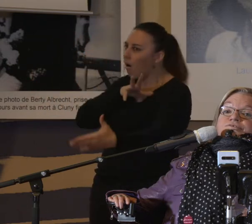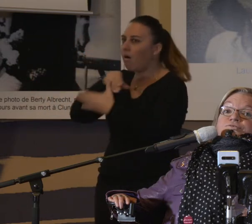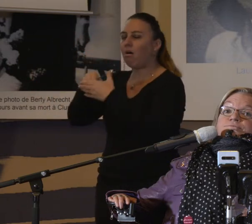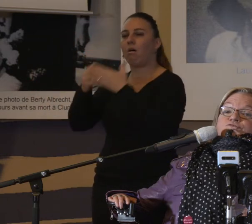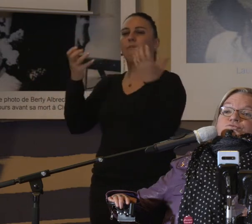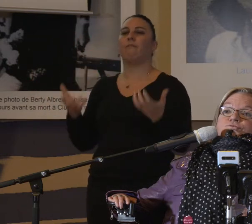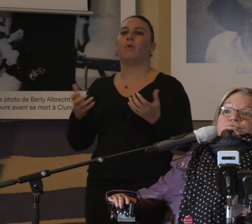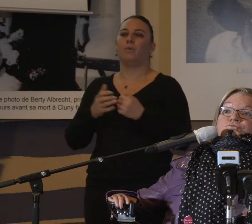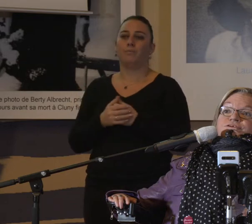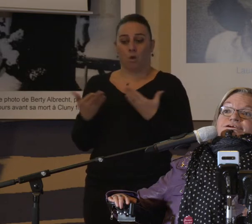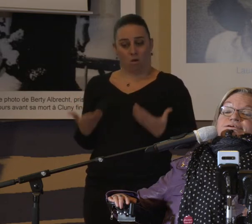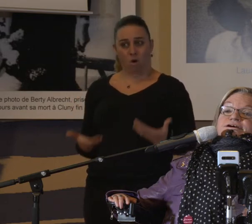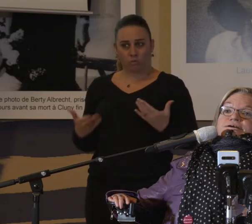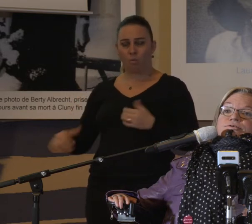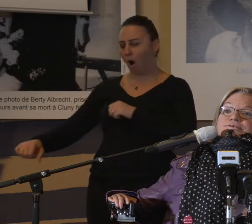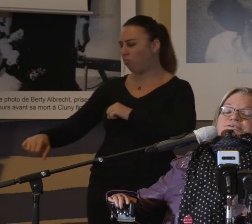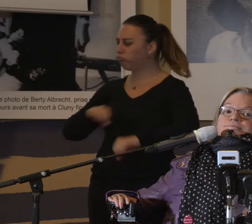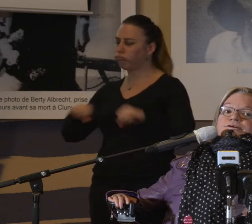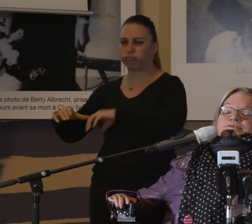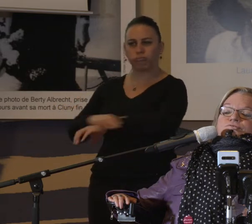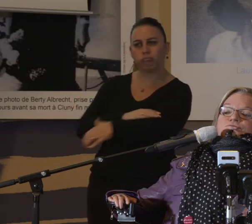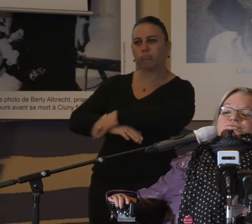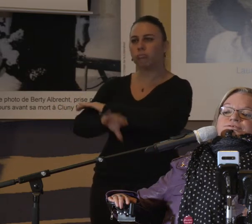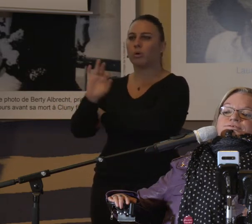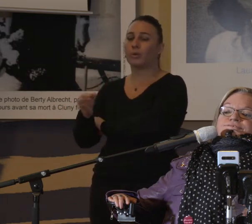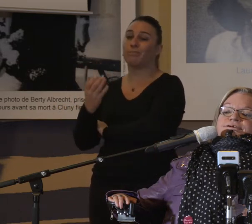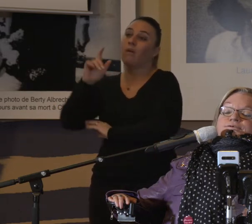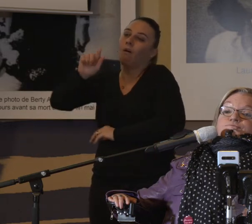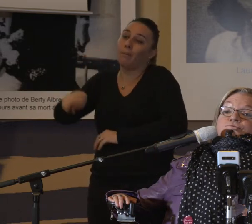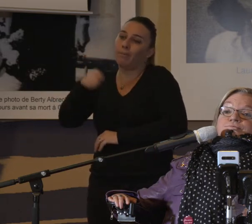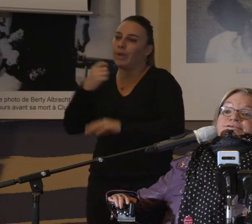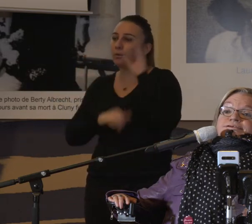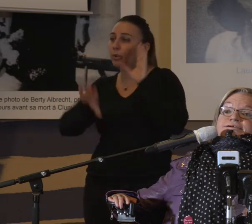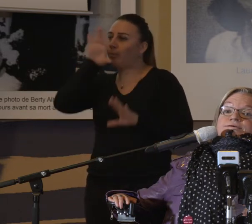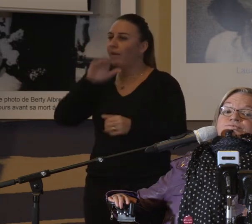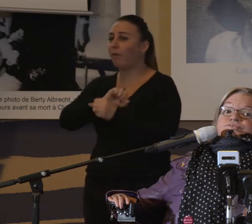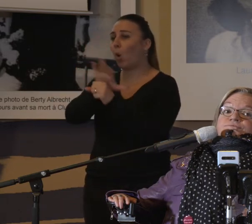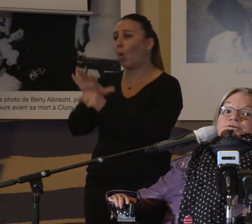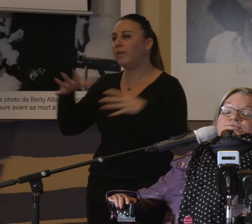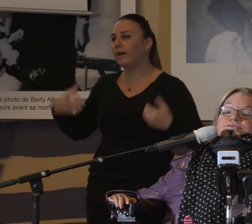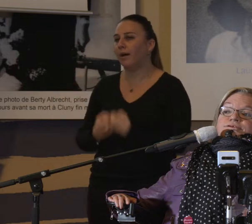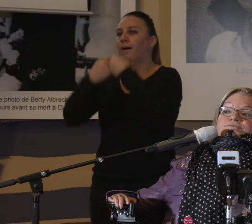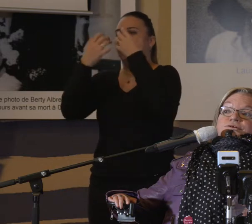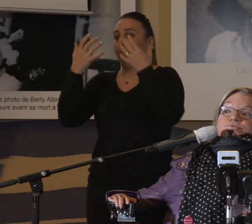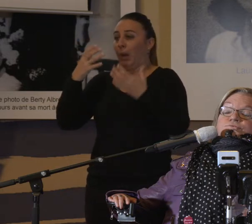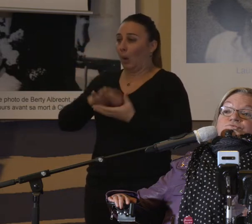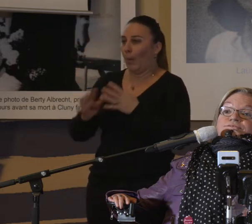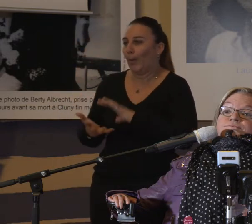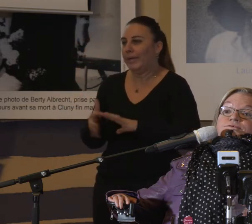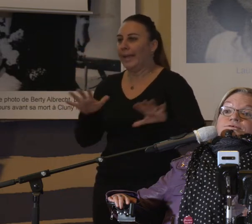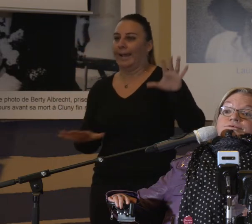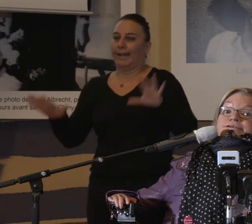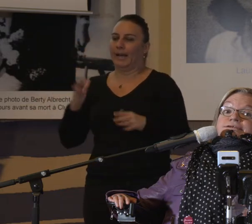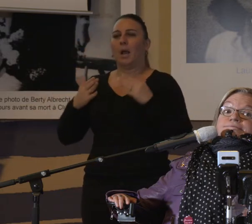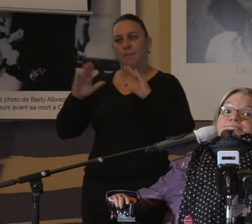C'est actuellement ce que l'on fait. Alors, évidemment, avec le Covid, ça a été plus compliqué, mais nous avons réussi à faire de nombreux